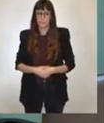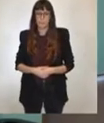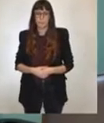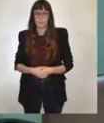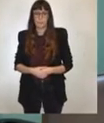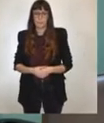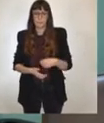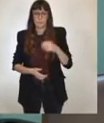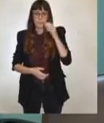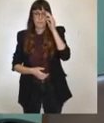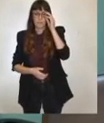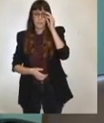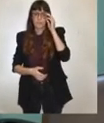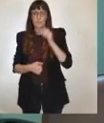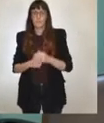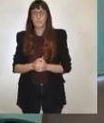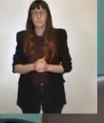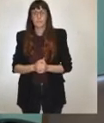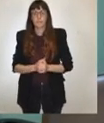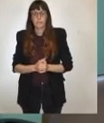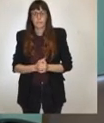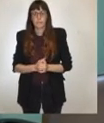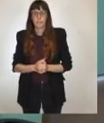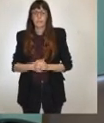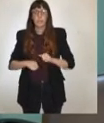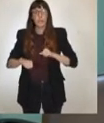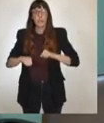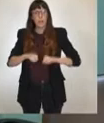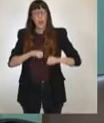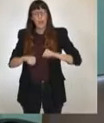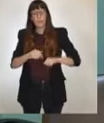actions dans les politiques publiques,